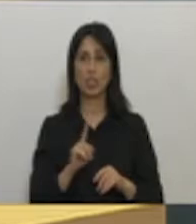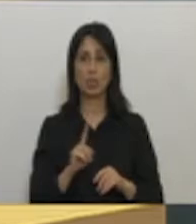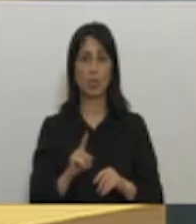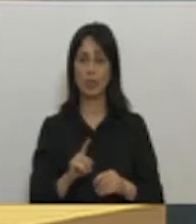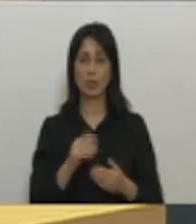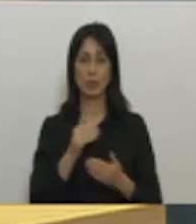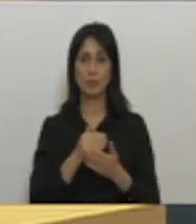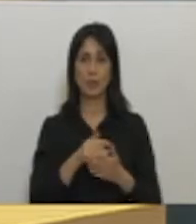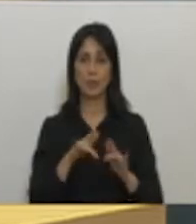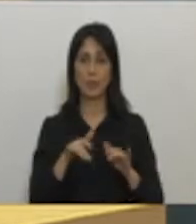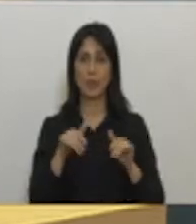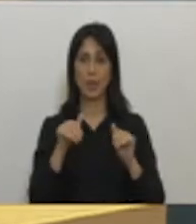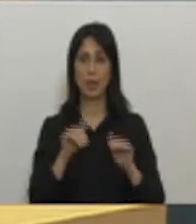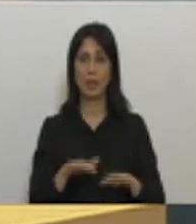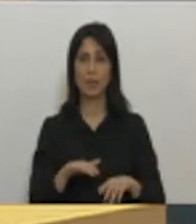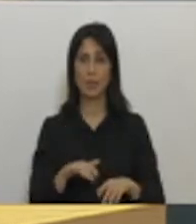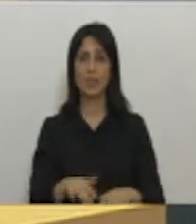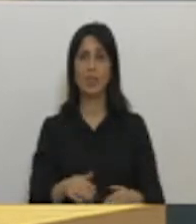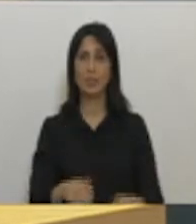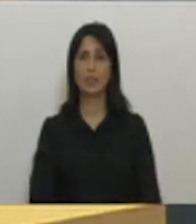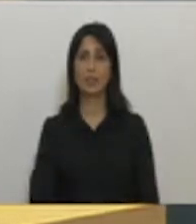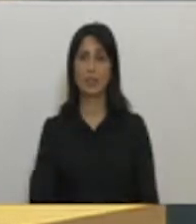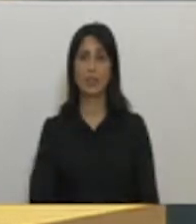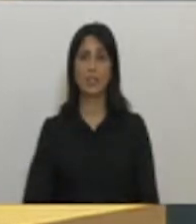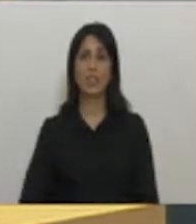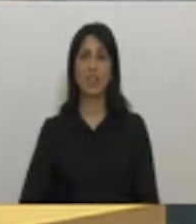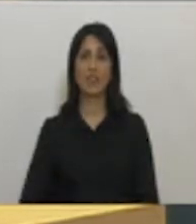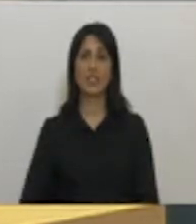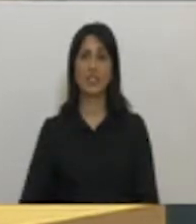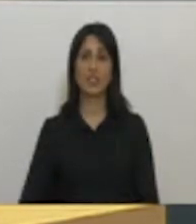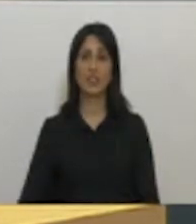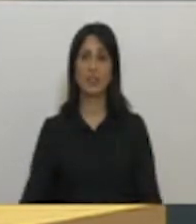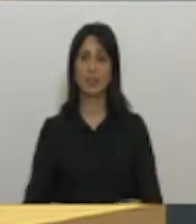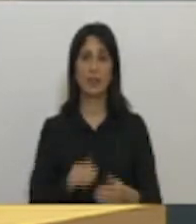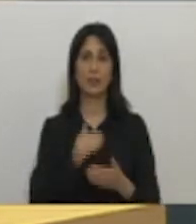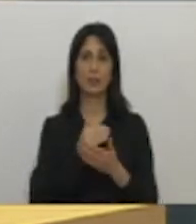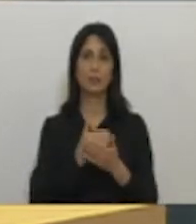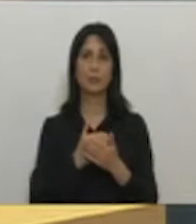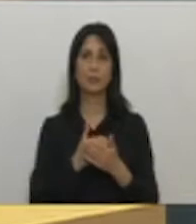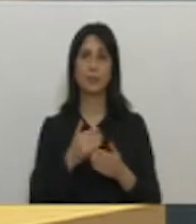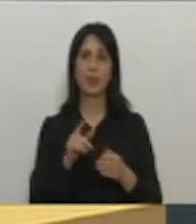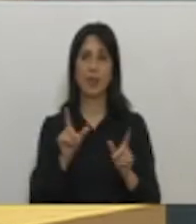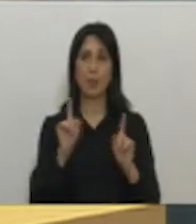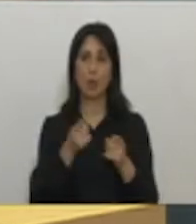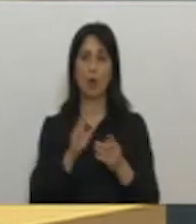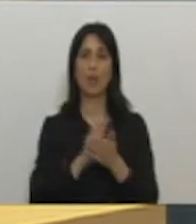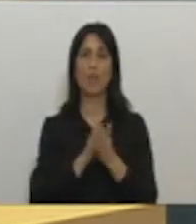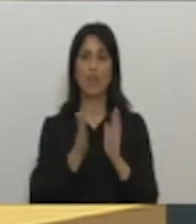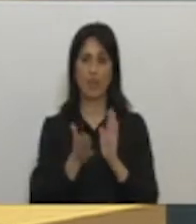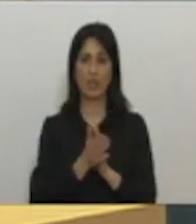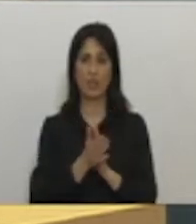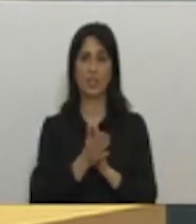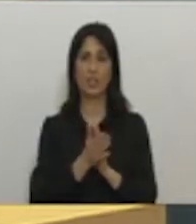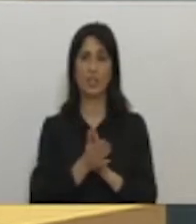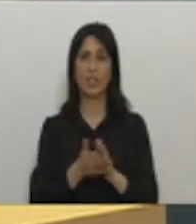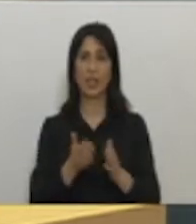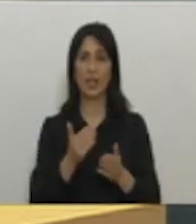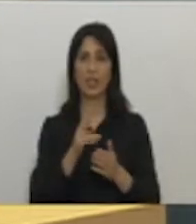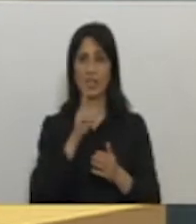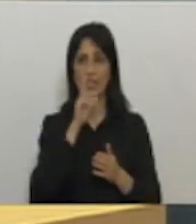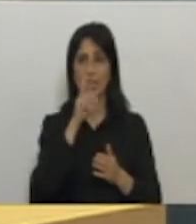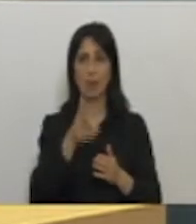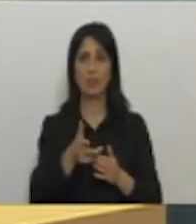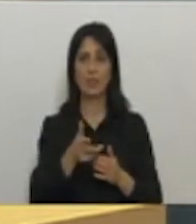გადაწყდეს, ალბათ სასურველი იქნება და კარგი იქნებოდა, რომ იყოს მოკლევადიანი 3 წლიანი